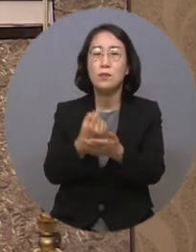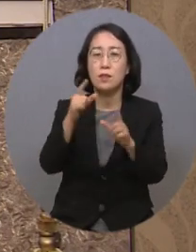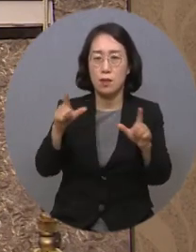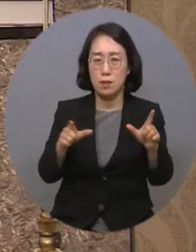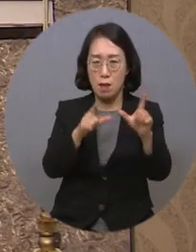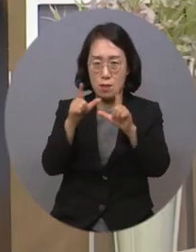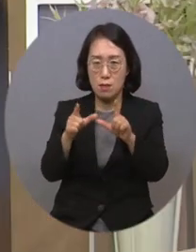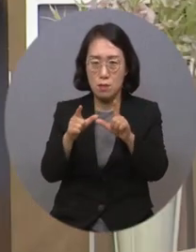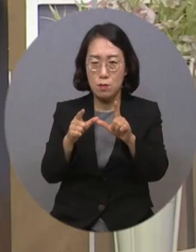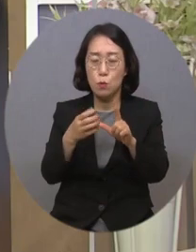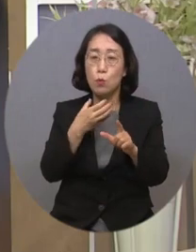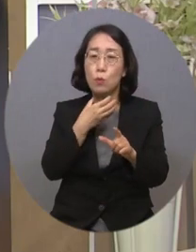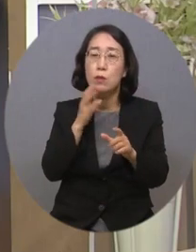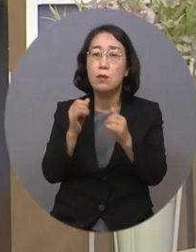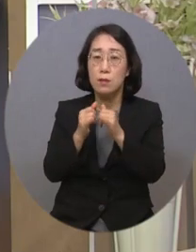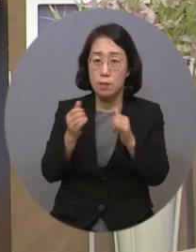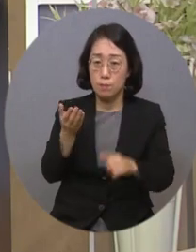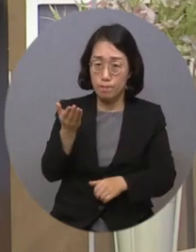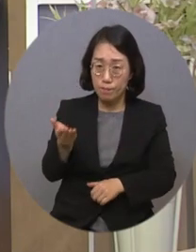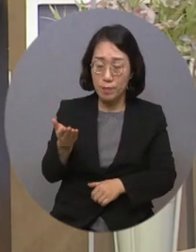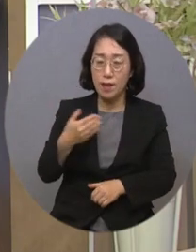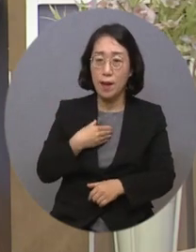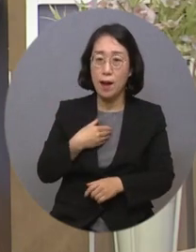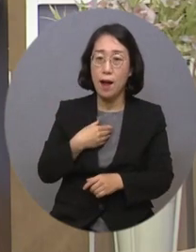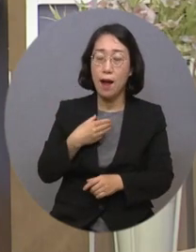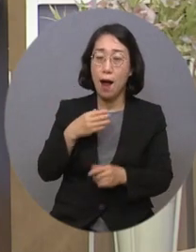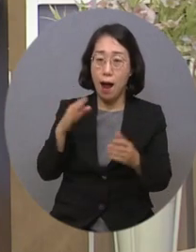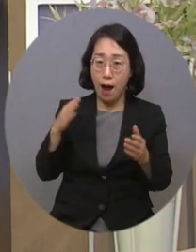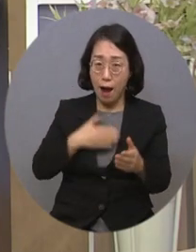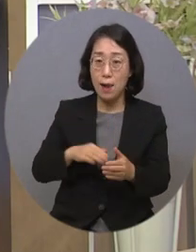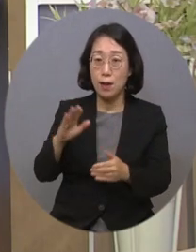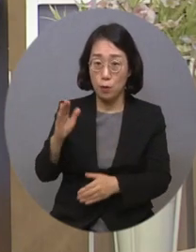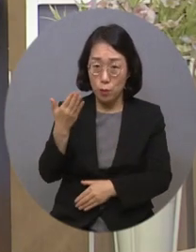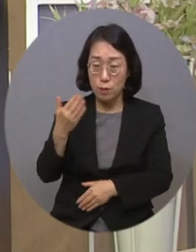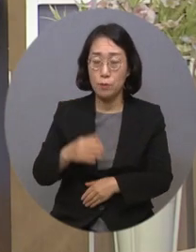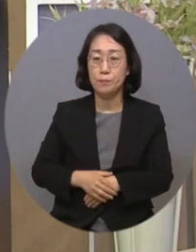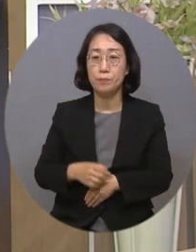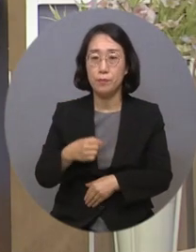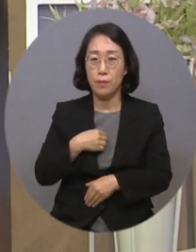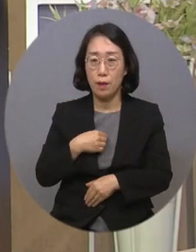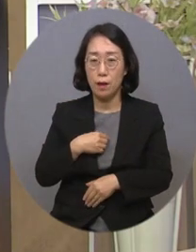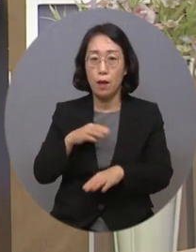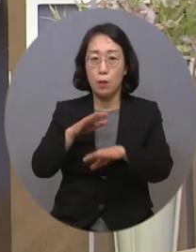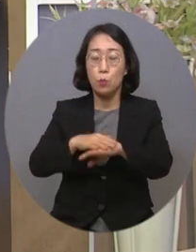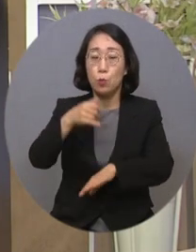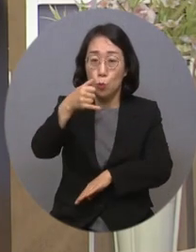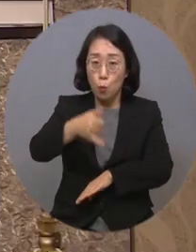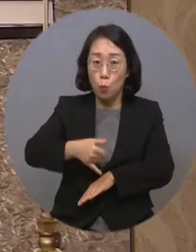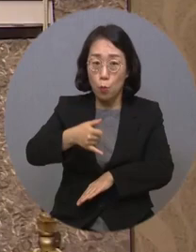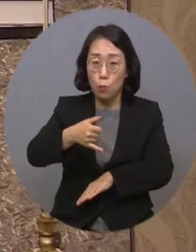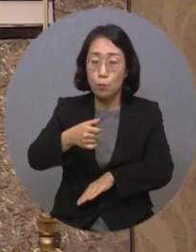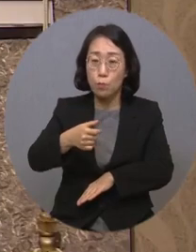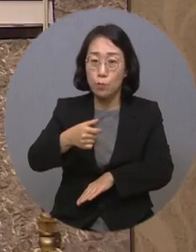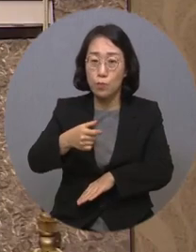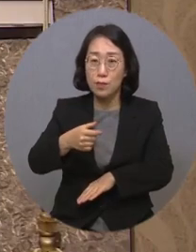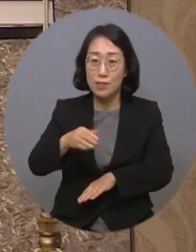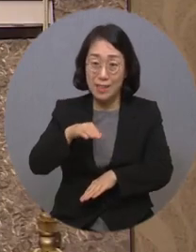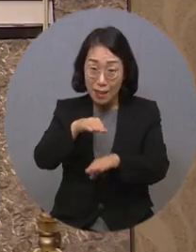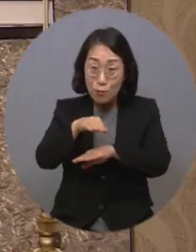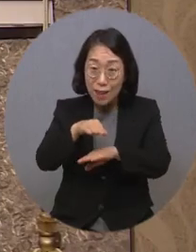저하고 인연이 되게 됐어요. 예. 그래서 이제 제가 교회 차량봉사를 했었는데 이제 할머니가 너무 이렇게 걸음이